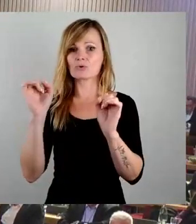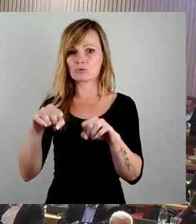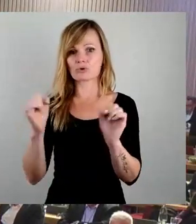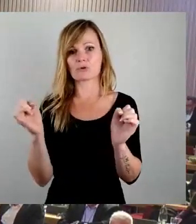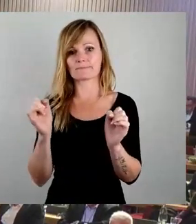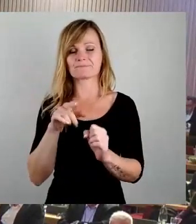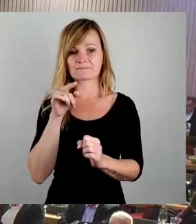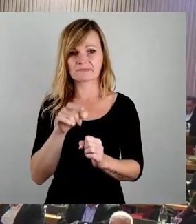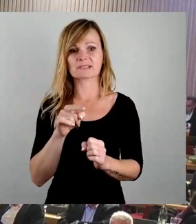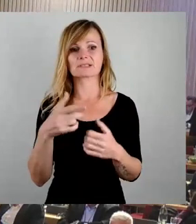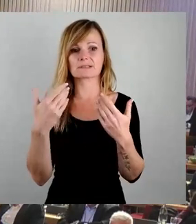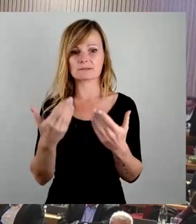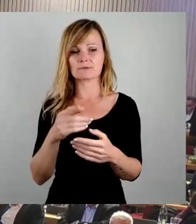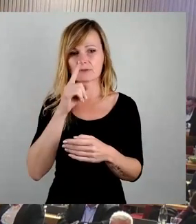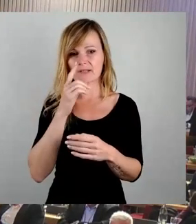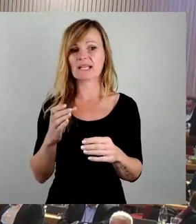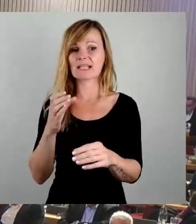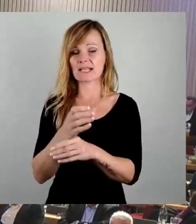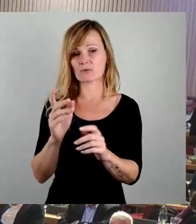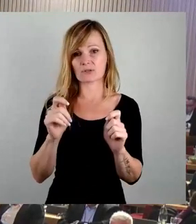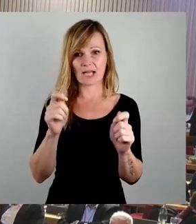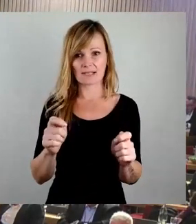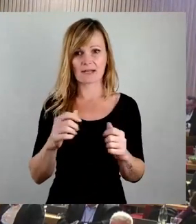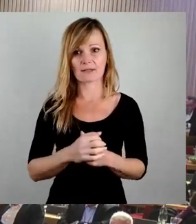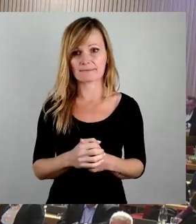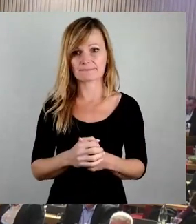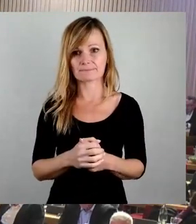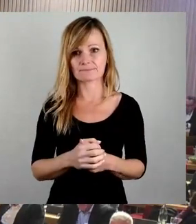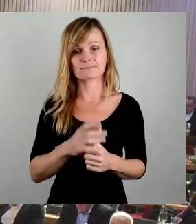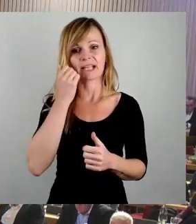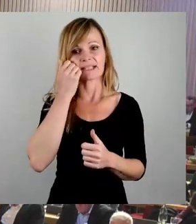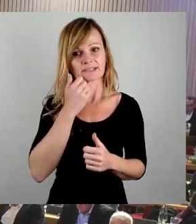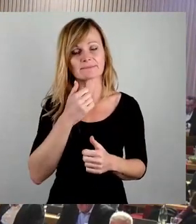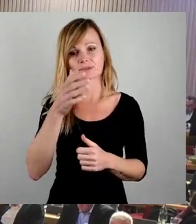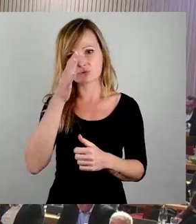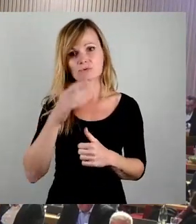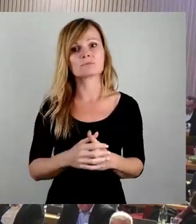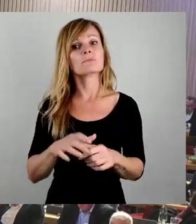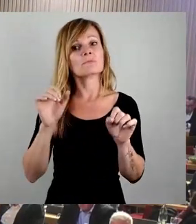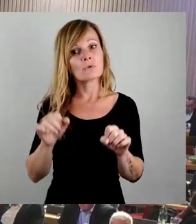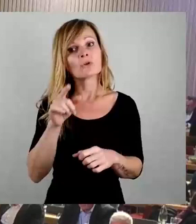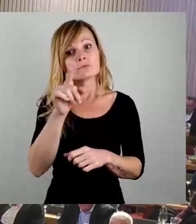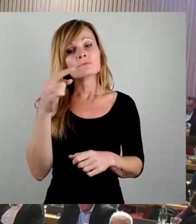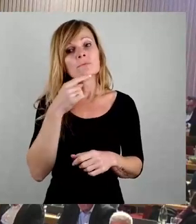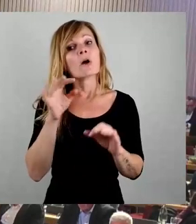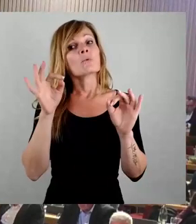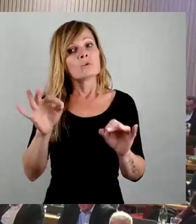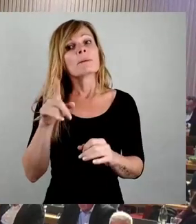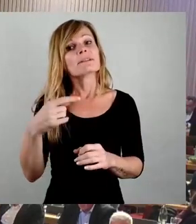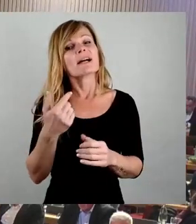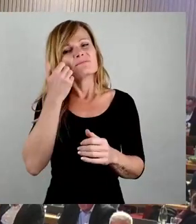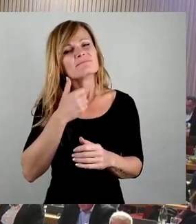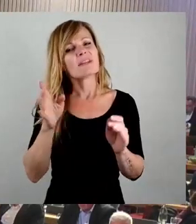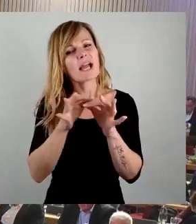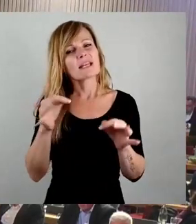ist es sozusagen, wenn es Ersetzungsantrag ist. Und liebe Grüne, es kann ja sein, dass ihr das gut findet, aber dann seid so ehrlich und sagt es